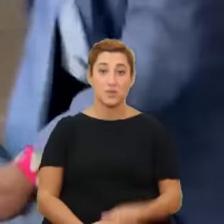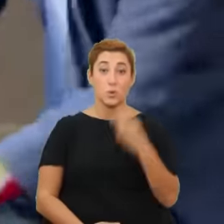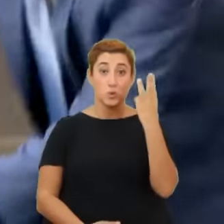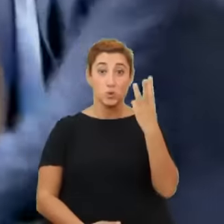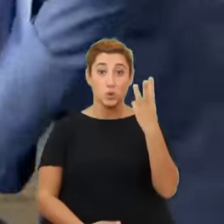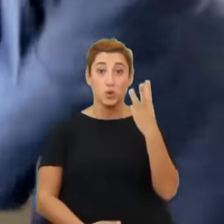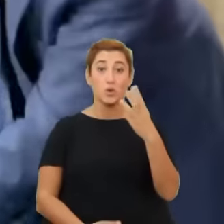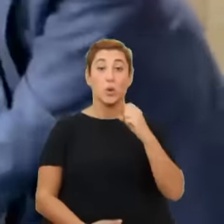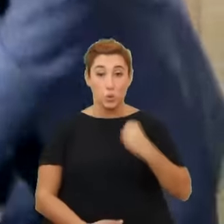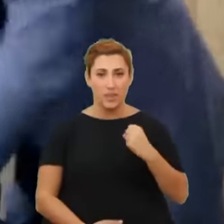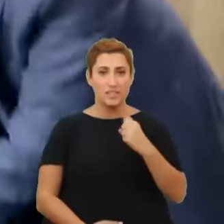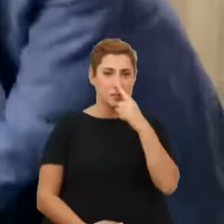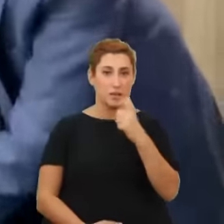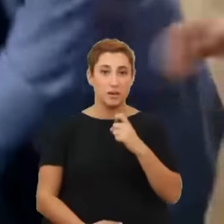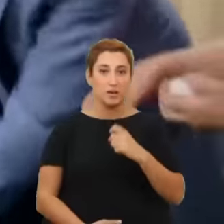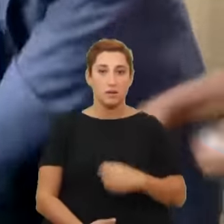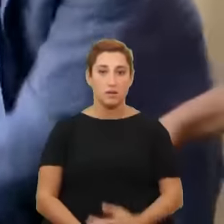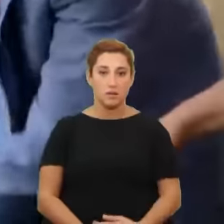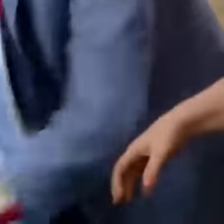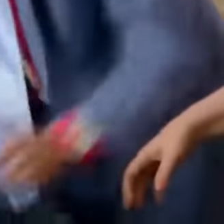Üç. Kuvvetlice.